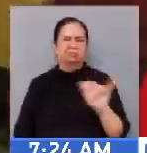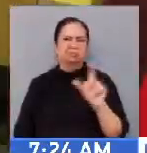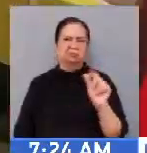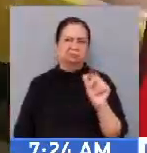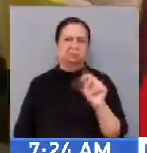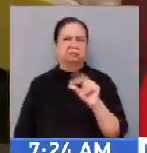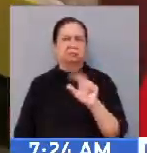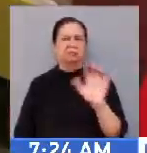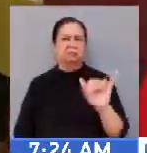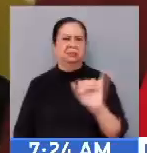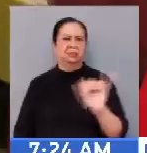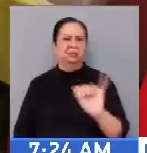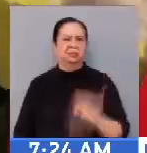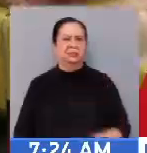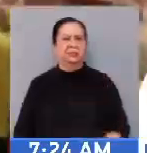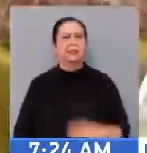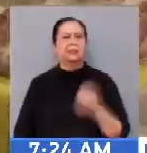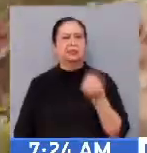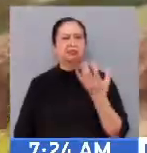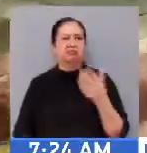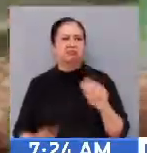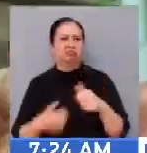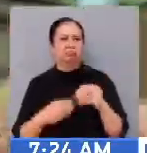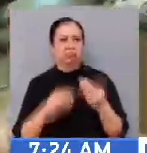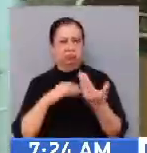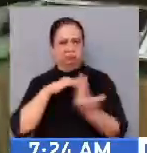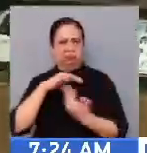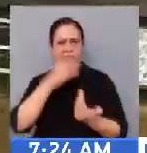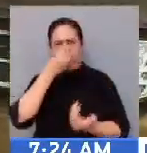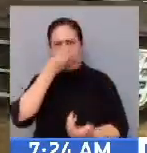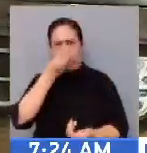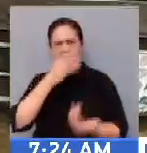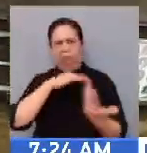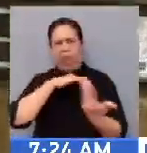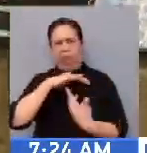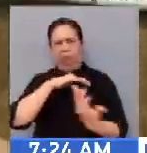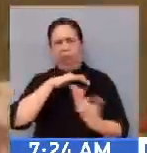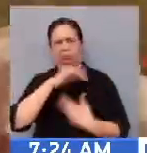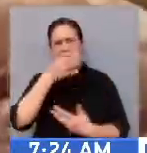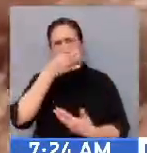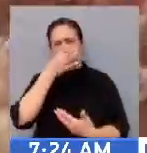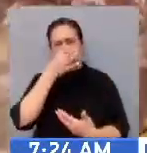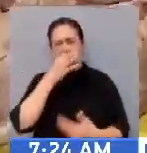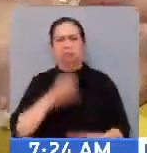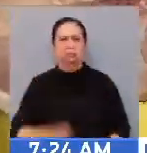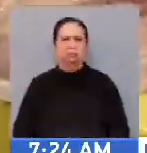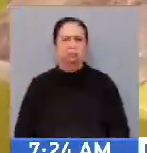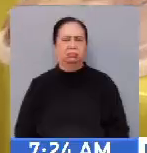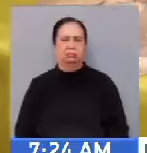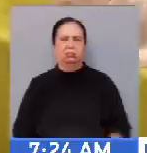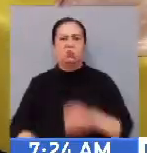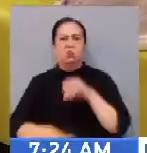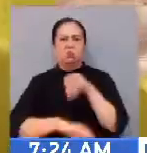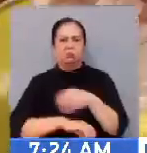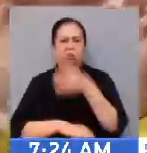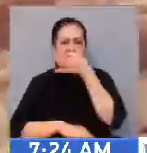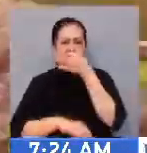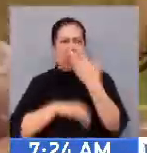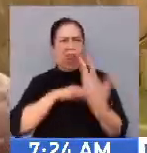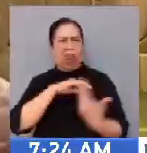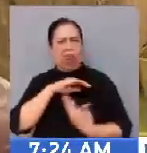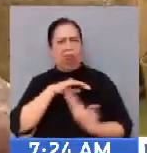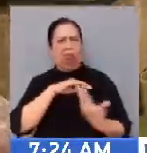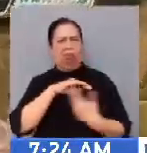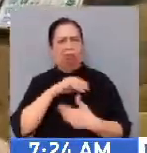kumusta ho ang benta? Matumal ho. Matumal. Sobra ho kahal. Dahil sobrang, eh, itong